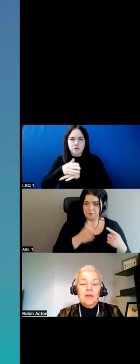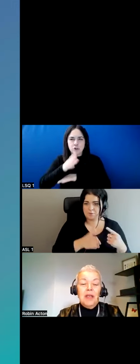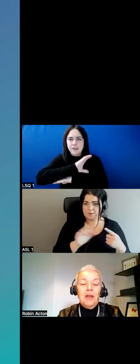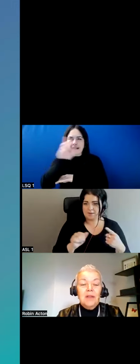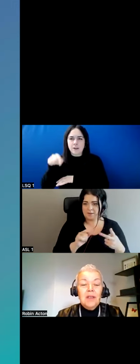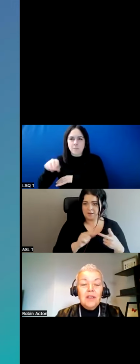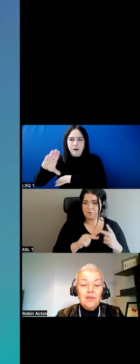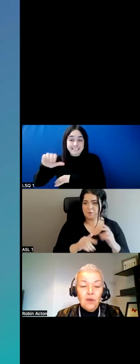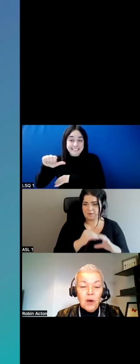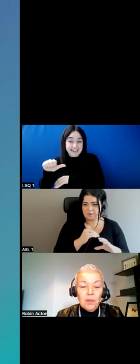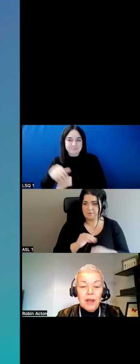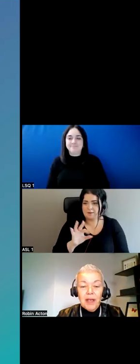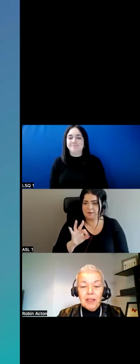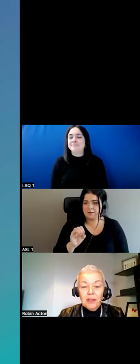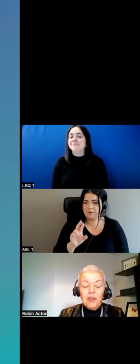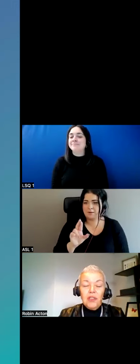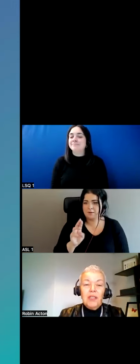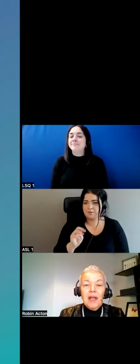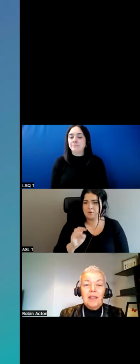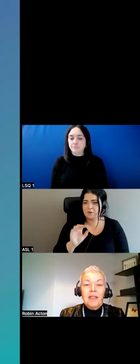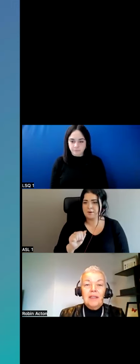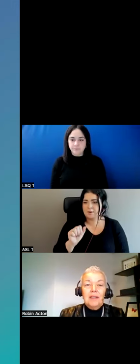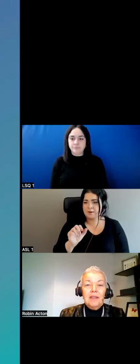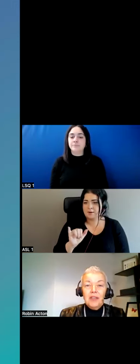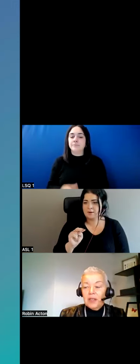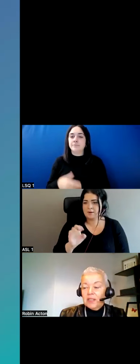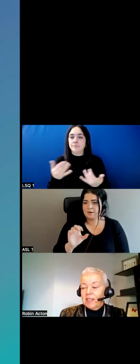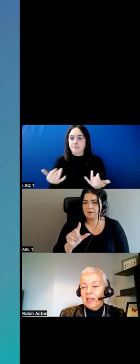Donc, que ce soit par la fonction